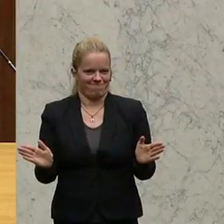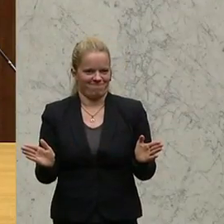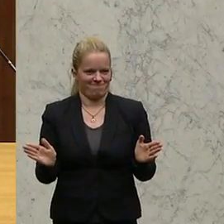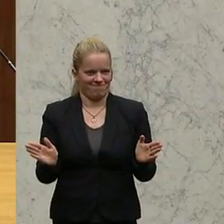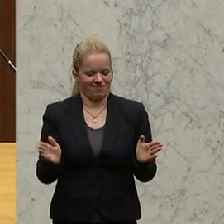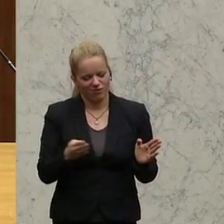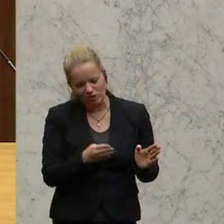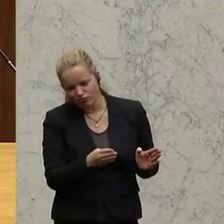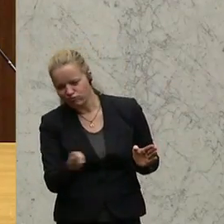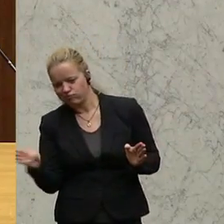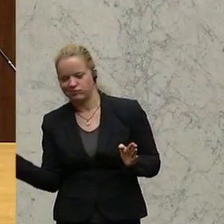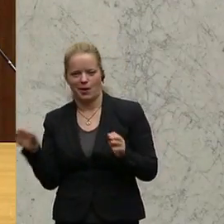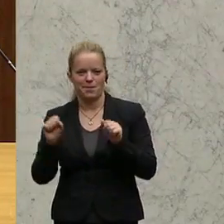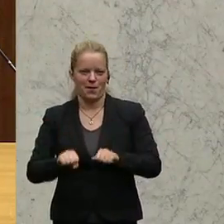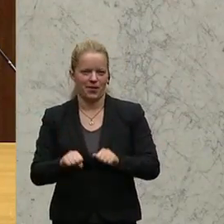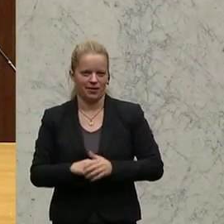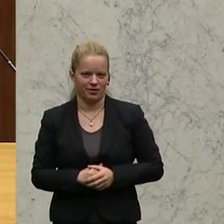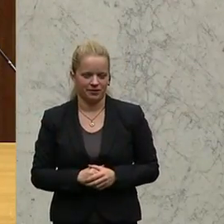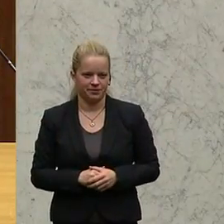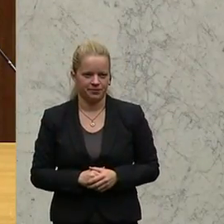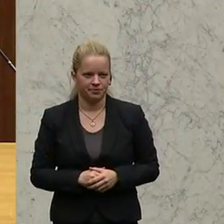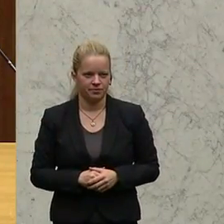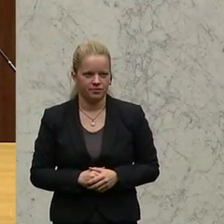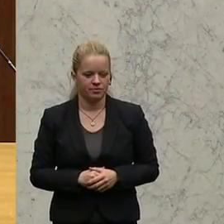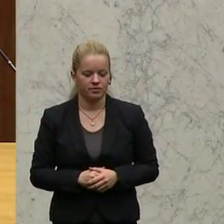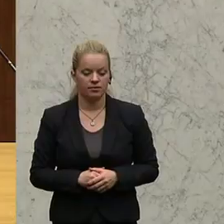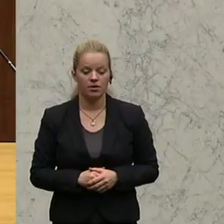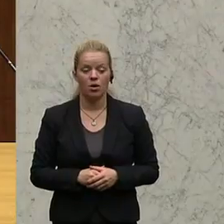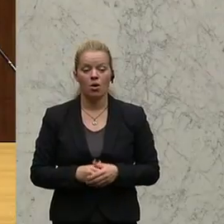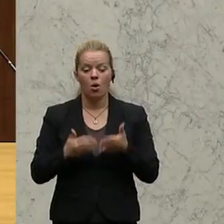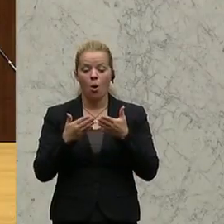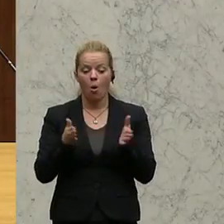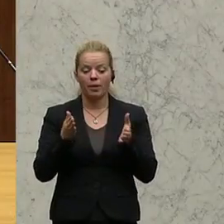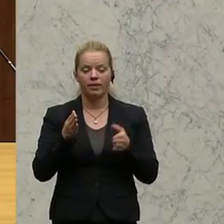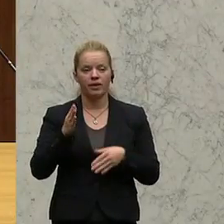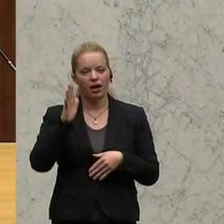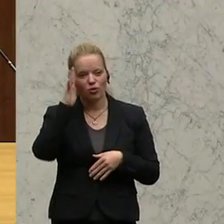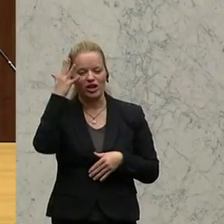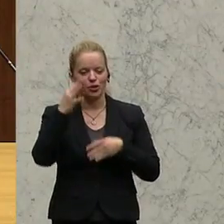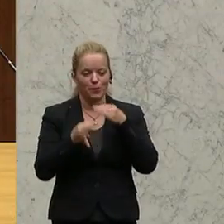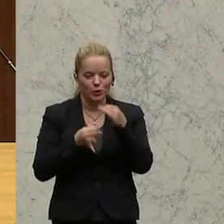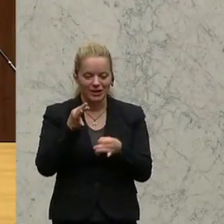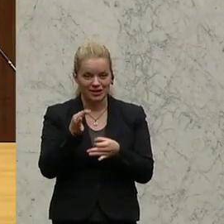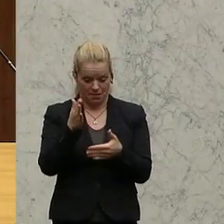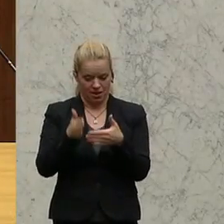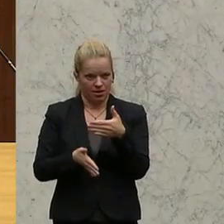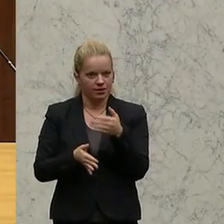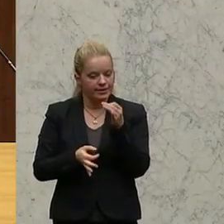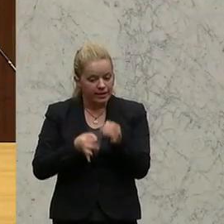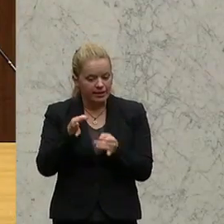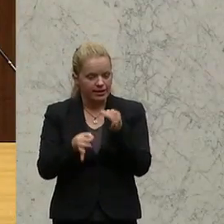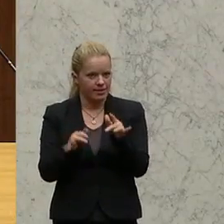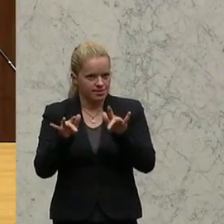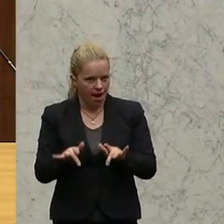Und am Ende dieses Open Innovation Prozesses und der Strategie sind die